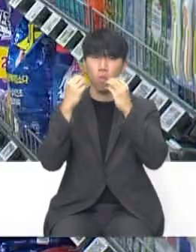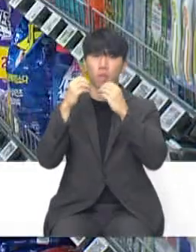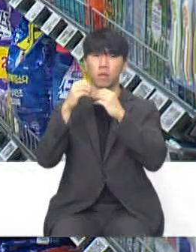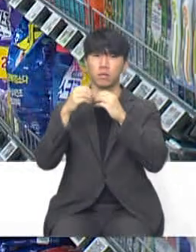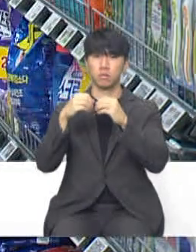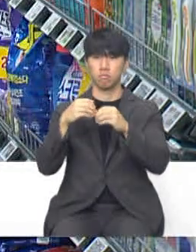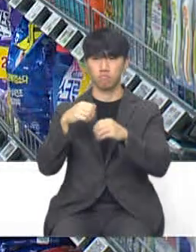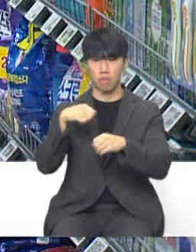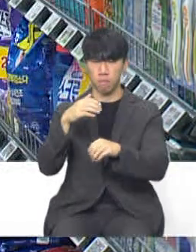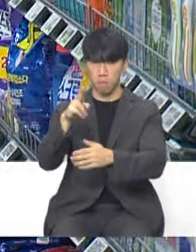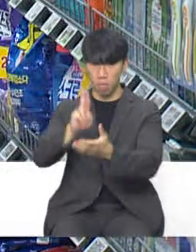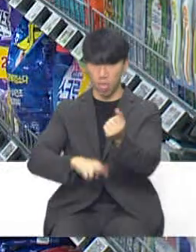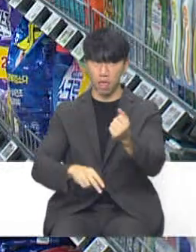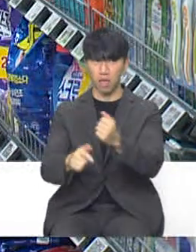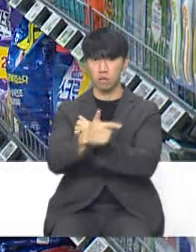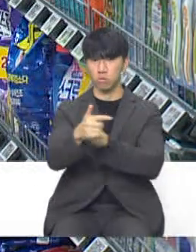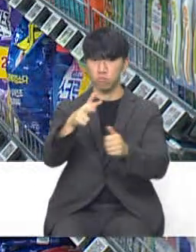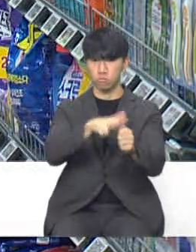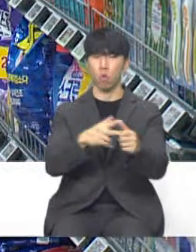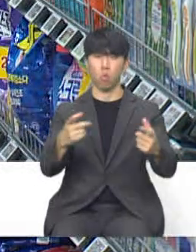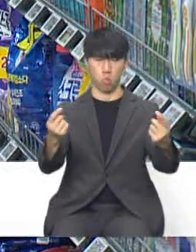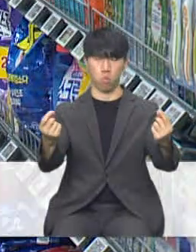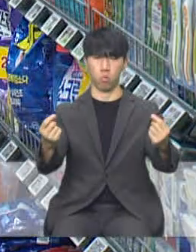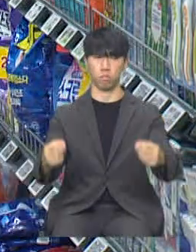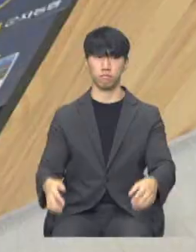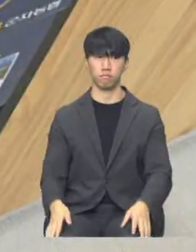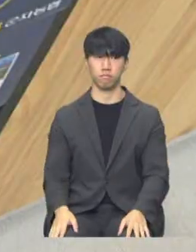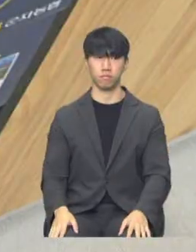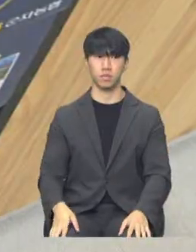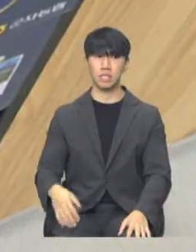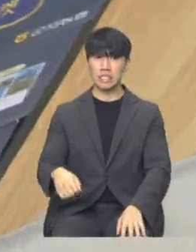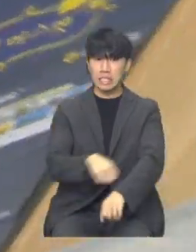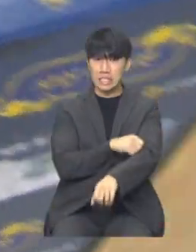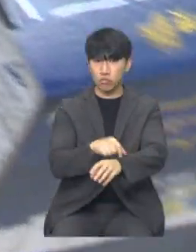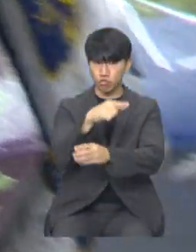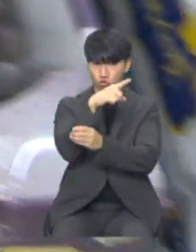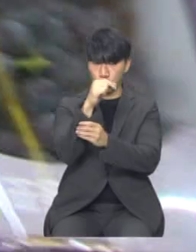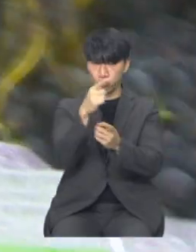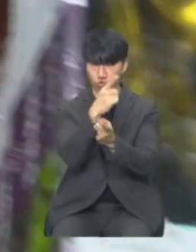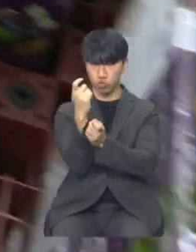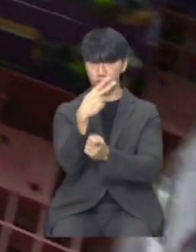돼 대형마트와 다를 바 없습니다. 특히